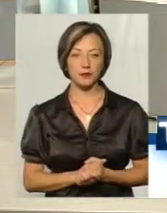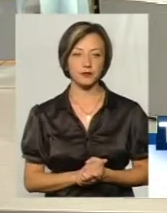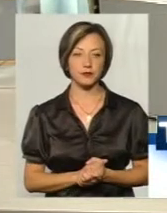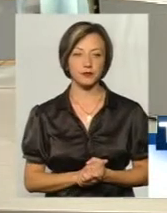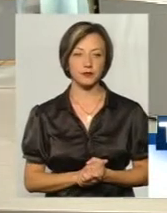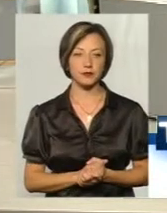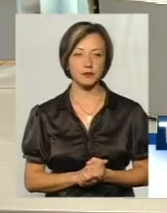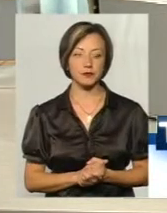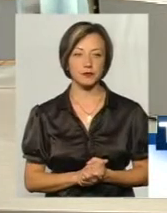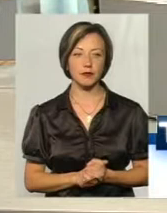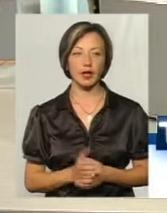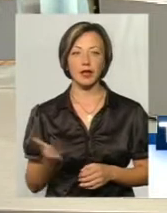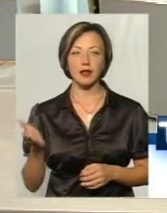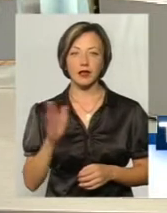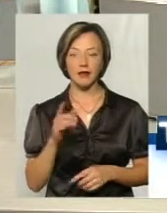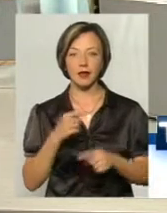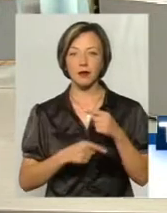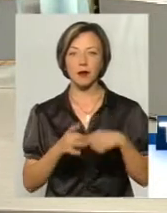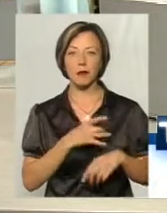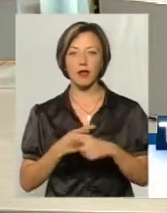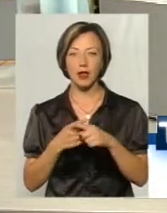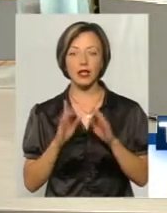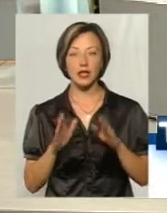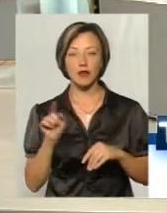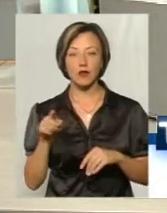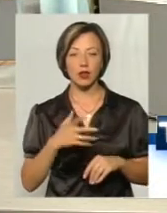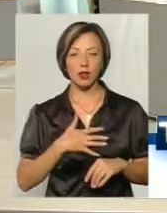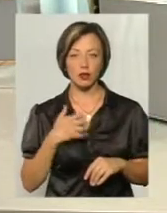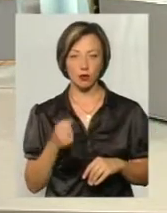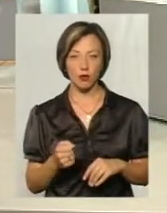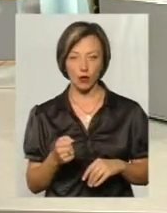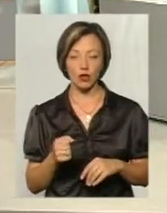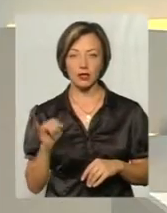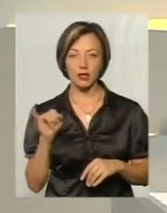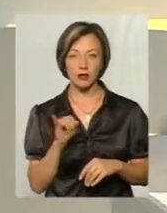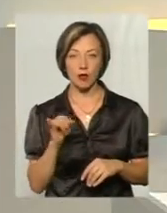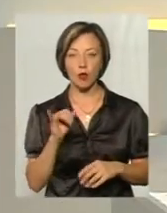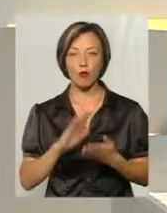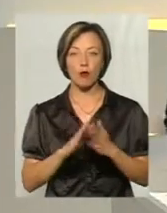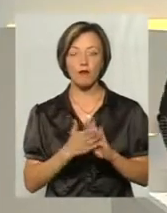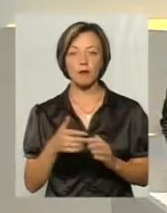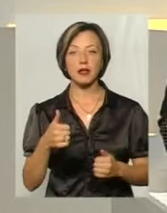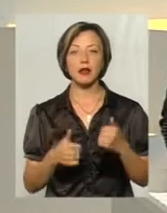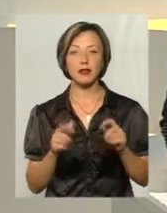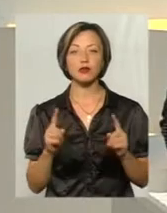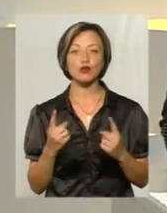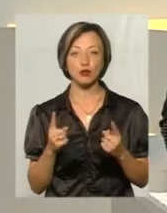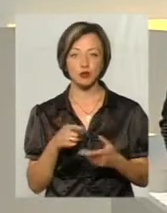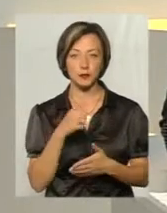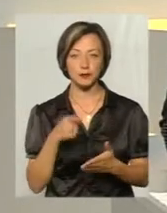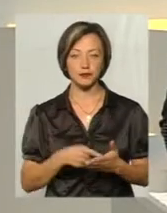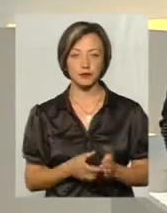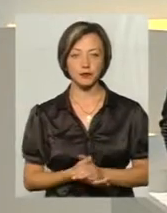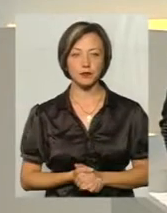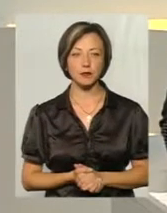Леонід, давайте повернемося до білорусів. Адже тільки вони поки що не задоволені умовами тендеру. Чому?